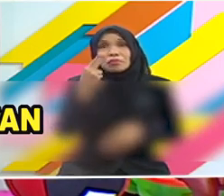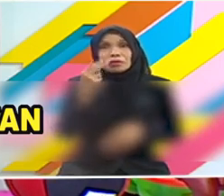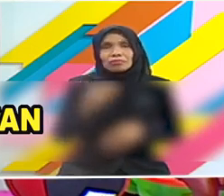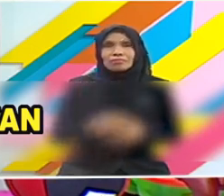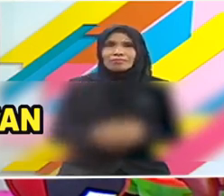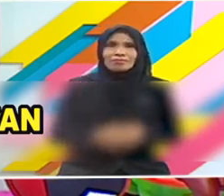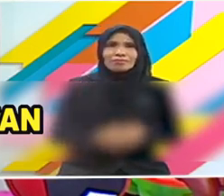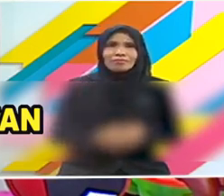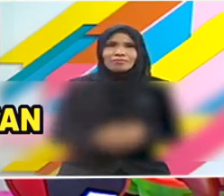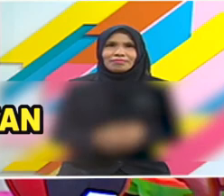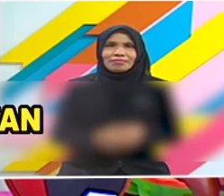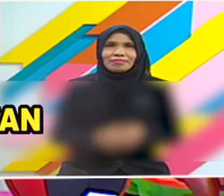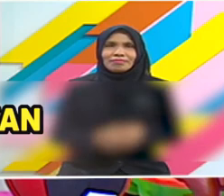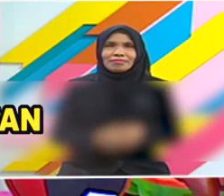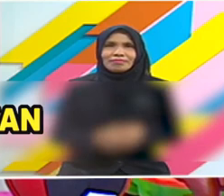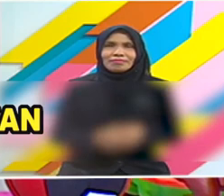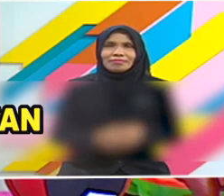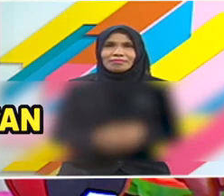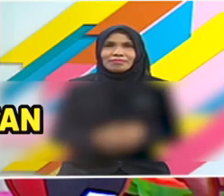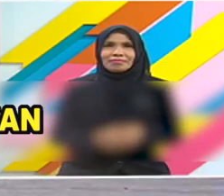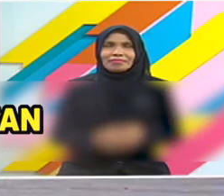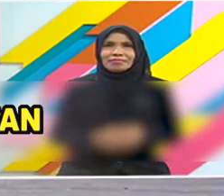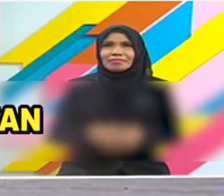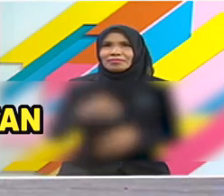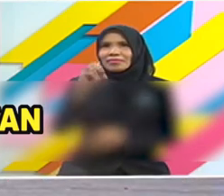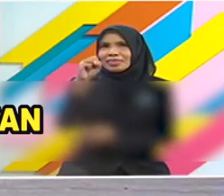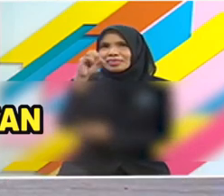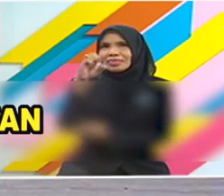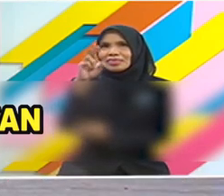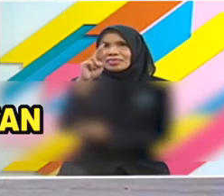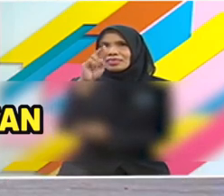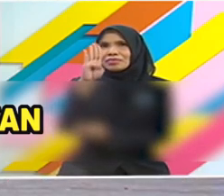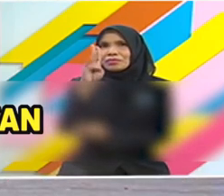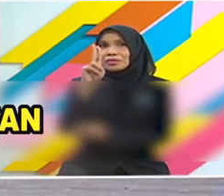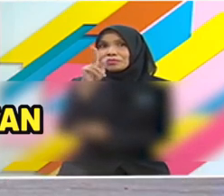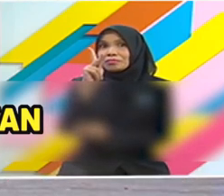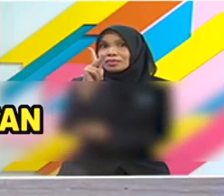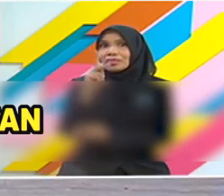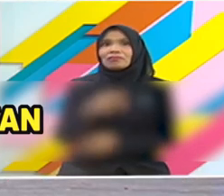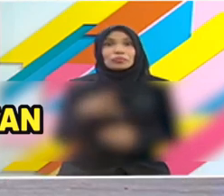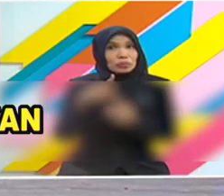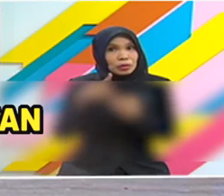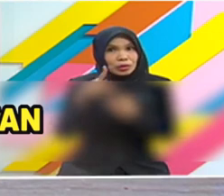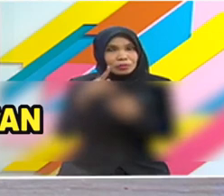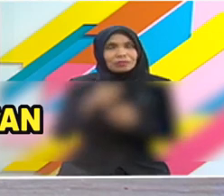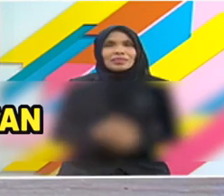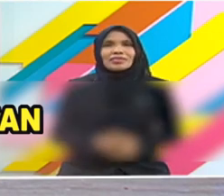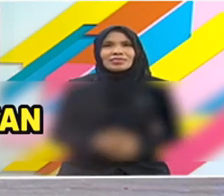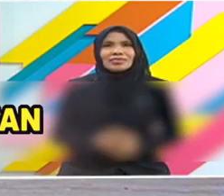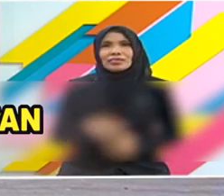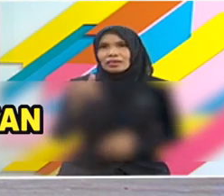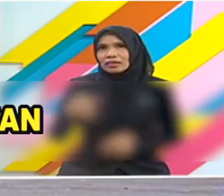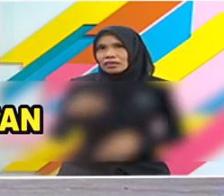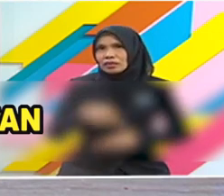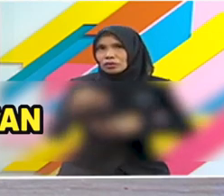tu adalah serbuk kopi. Oh, serbuk kopi. Patutlah kopi yang bau dia wangi. Dibancuh air, belum belum dibancuh